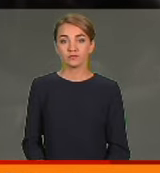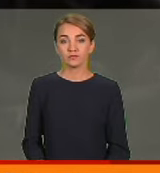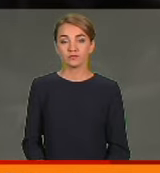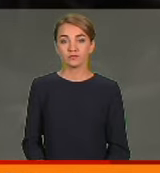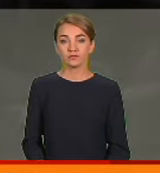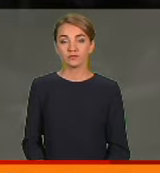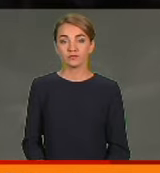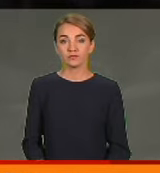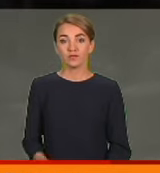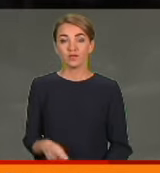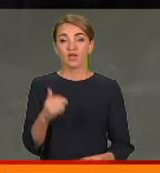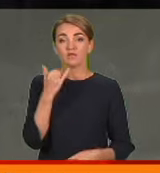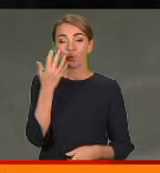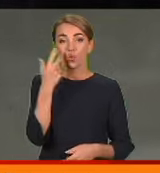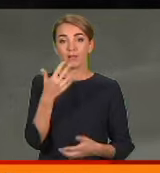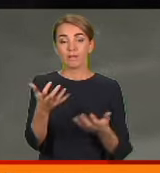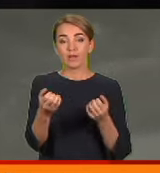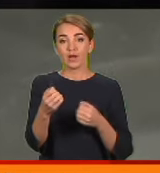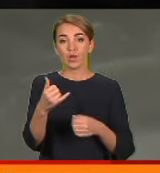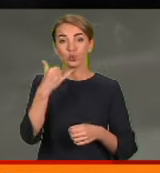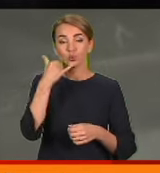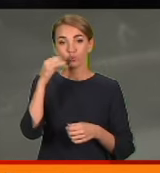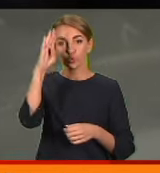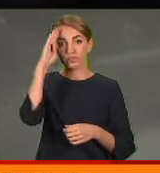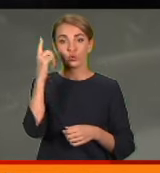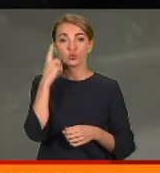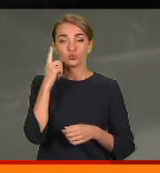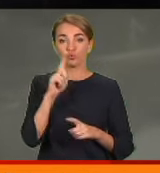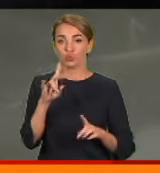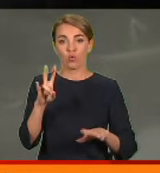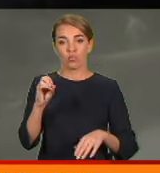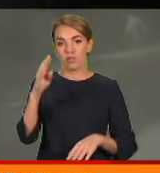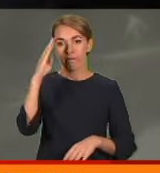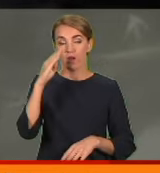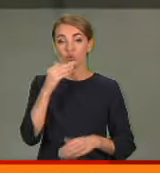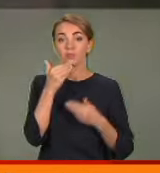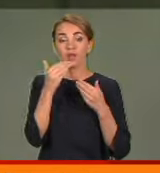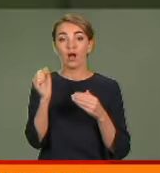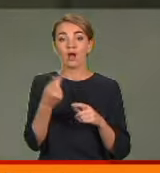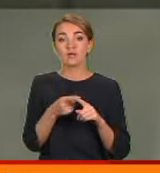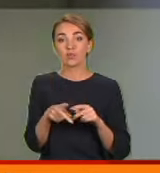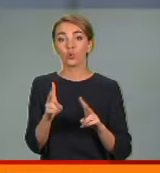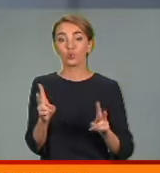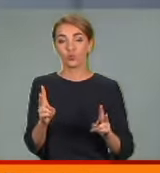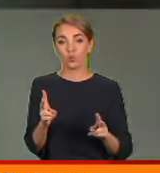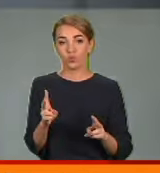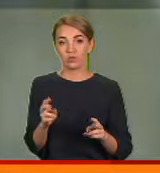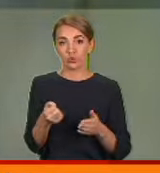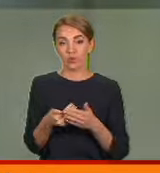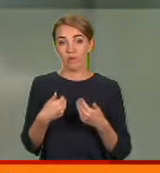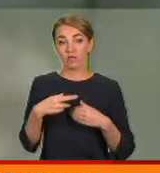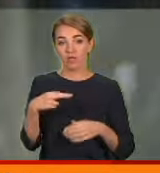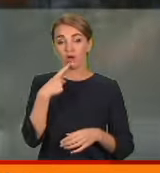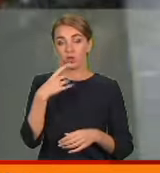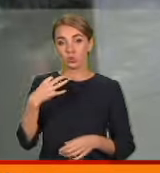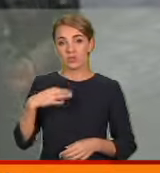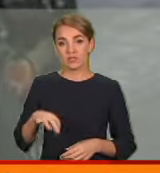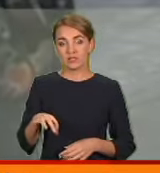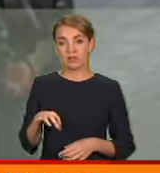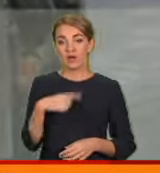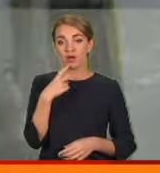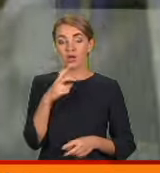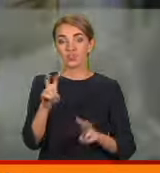Я звоню, коли бере трубку. Чоловік по голосу чує, що це не батько. Він питає, а це хто до мене? Я ж кажу, син.